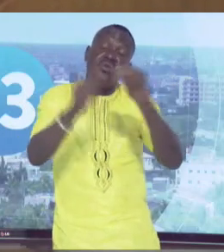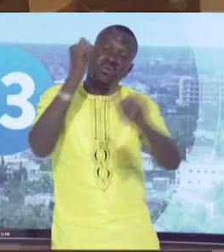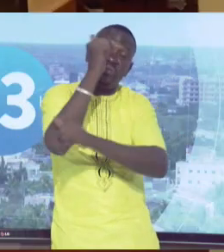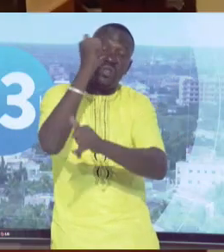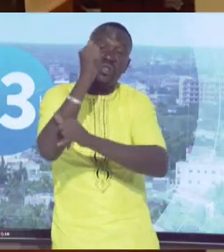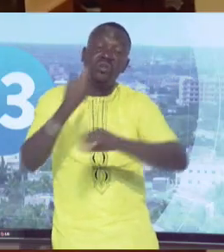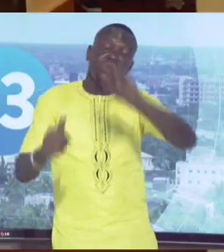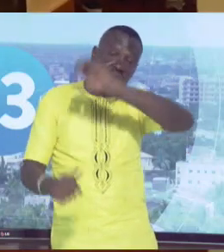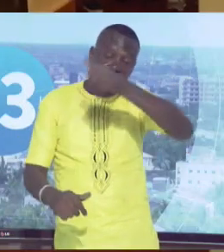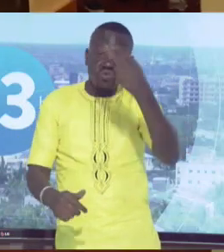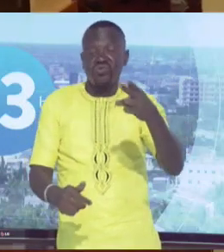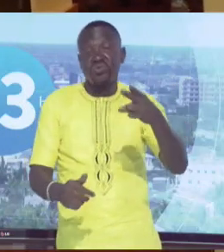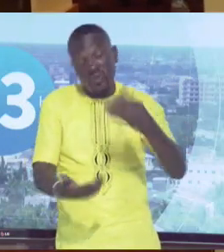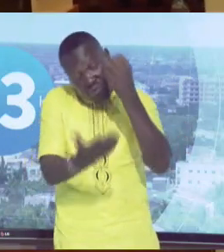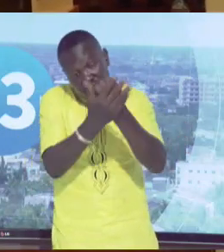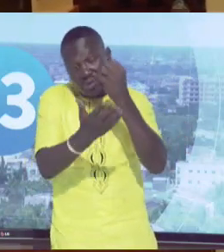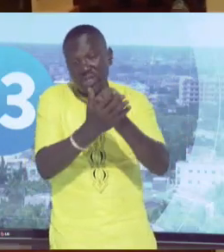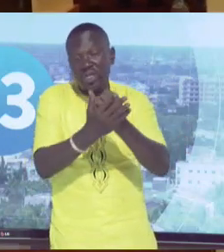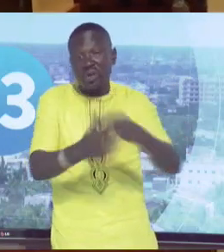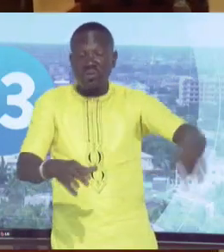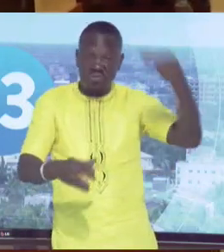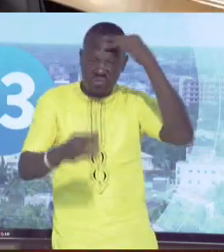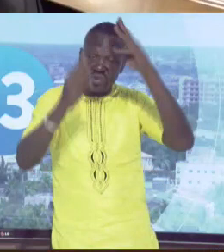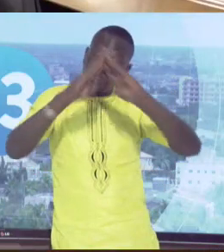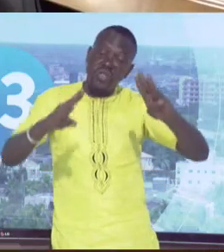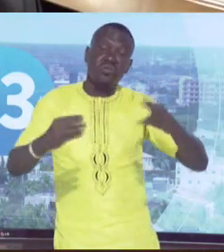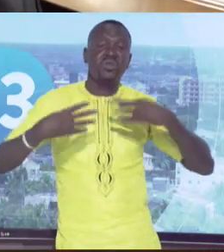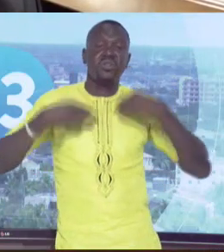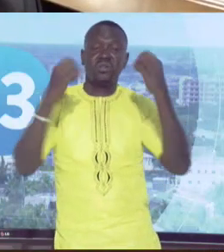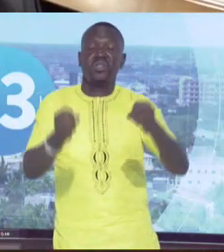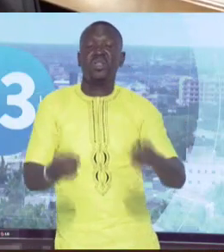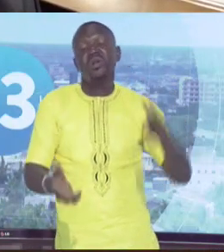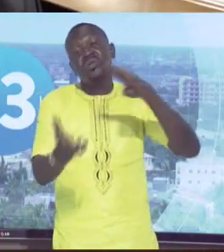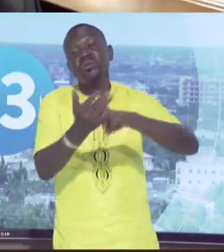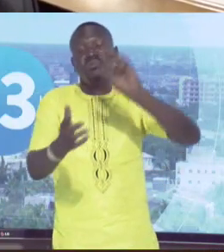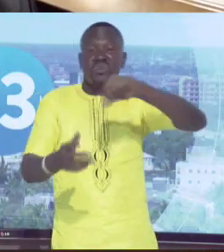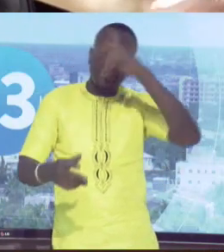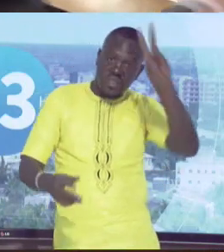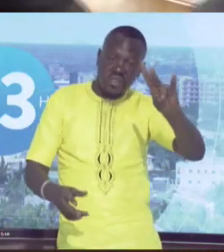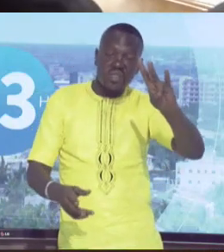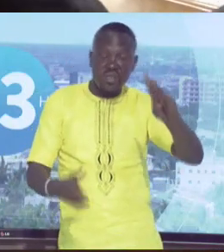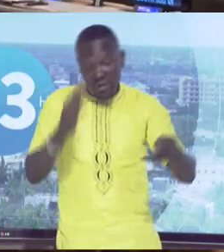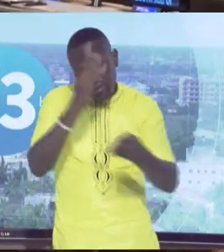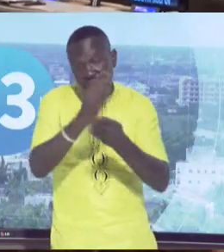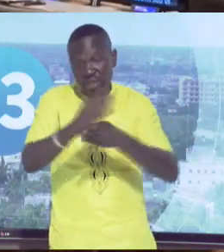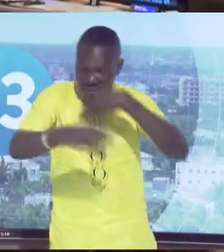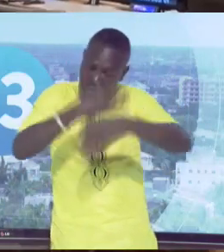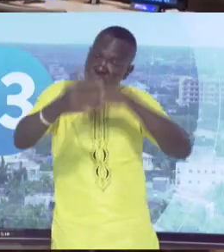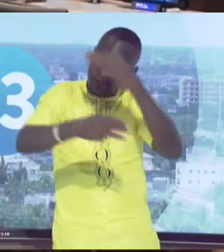12% de son budget au ministère de la Santé. En 2017, par exemple, selon la Banque mondiale, le pays a alloué